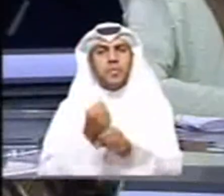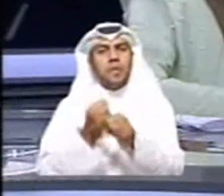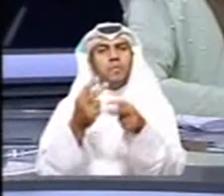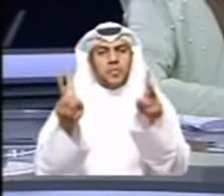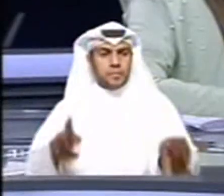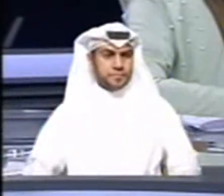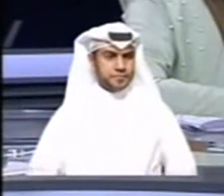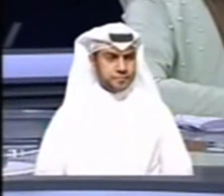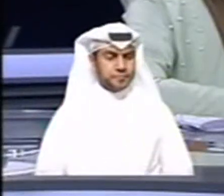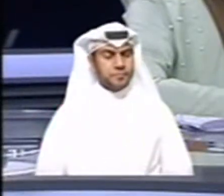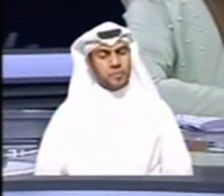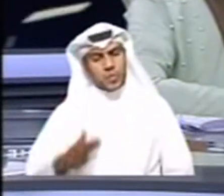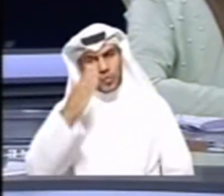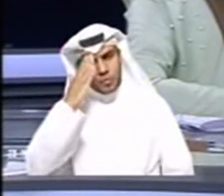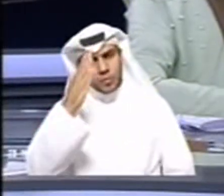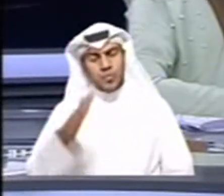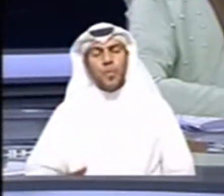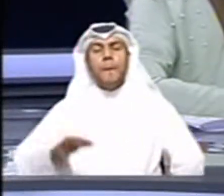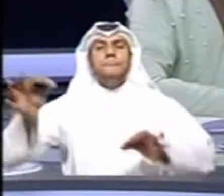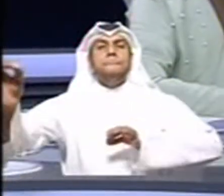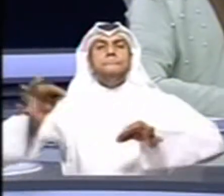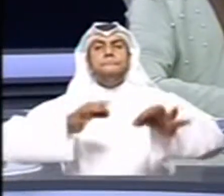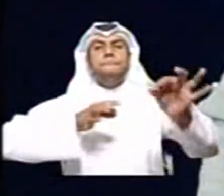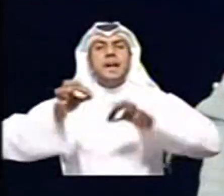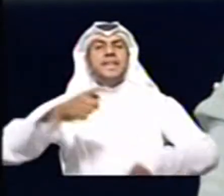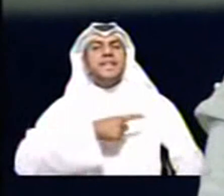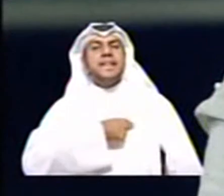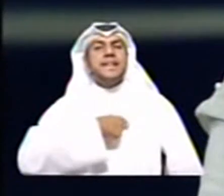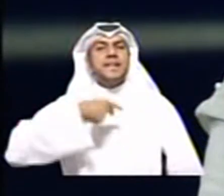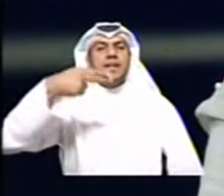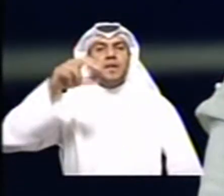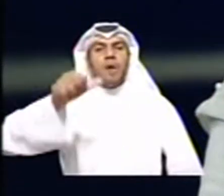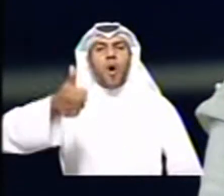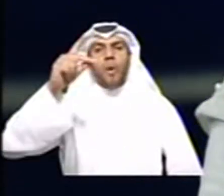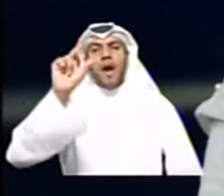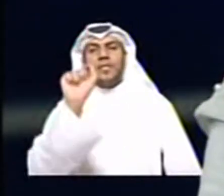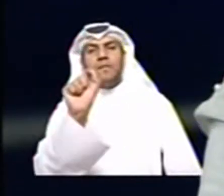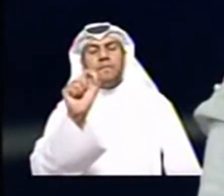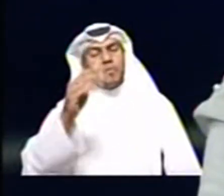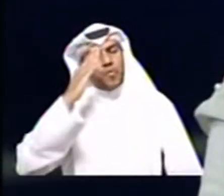نعم، المهندسة عواطف السلمان مدير معهد البناء البشري لتدريب فئات الرعاية